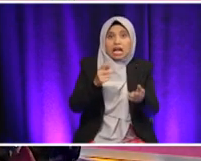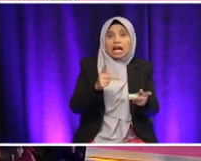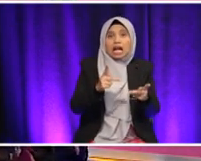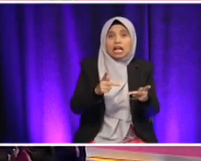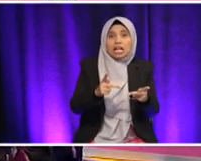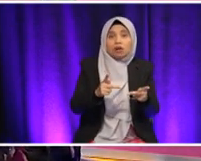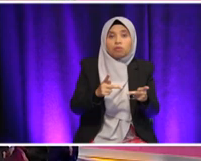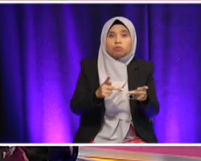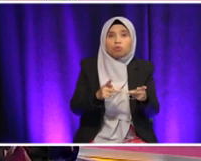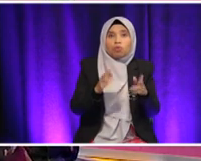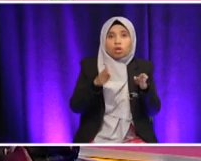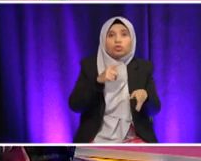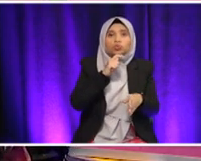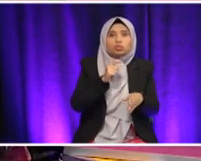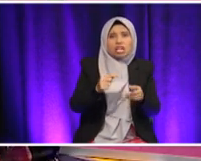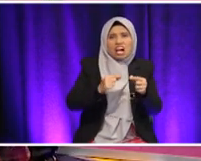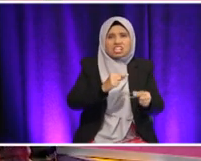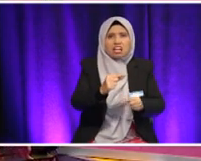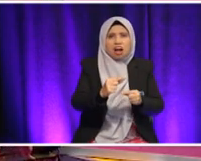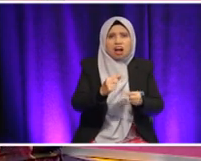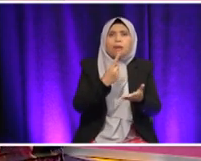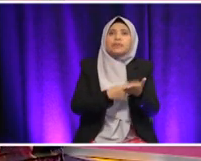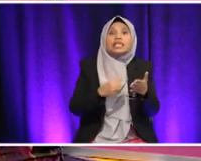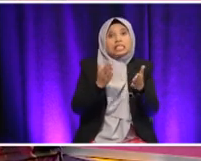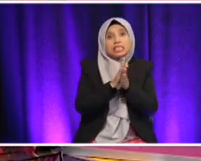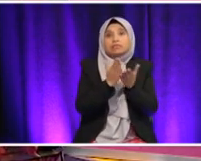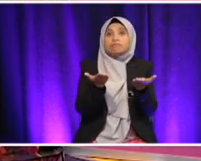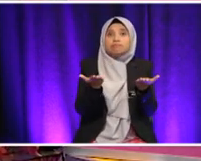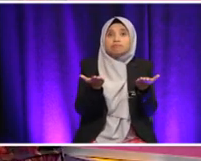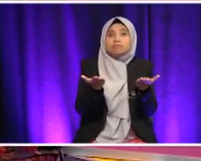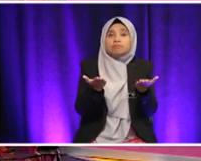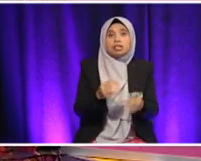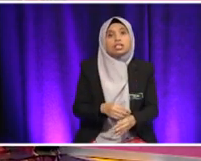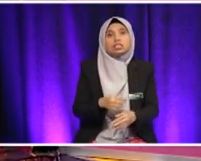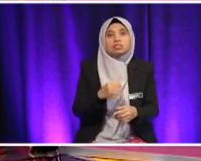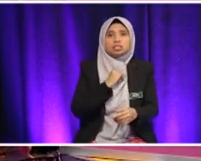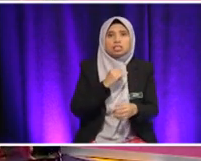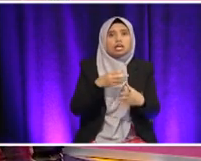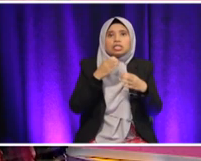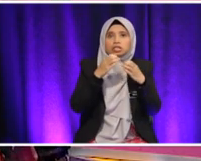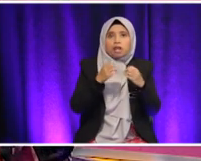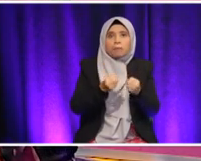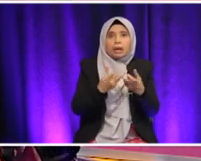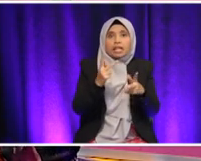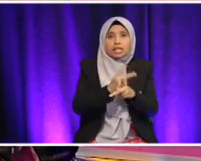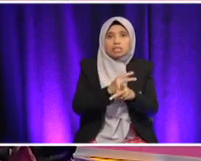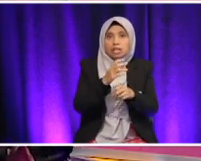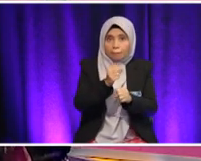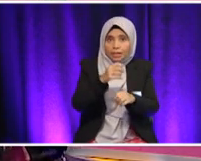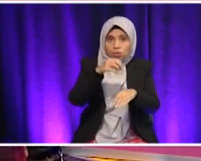ataupun tidak digerakkan aku jadi dekat warga emas ini disebut mendapat kudis